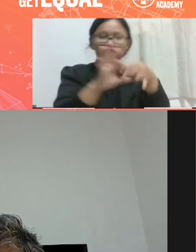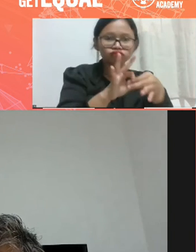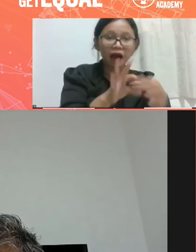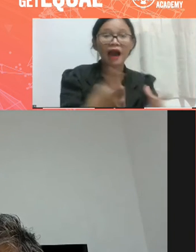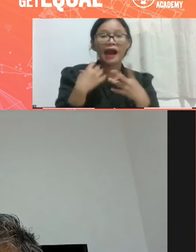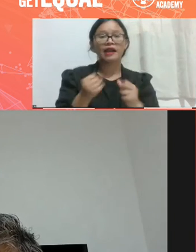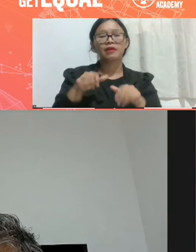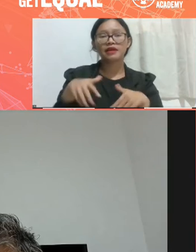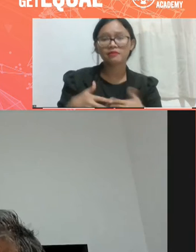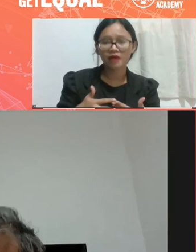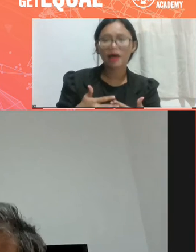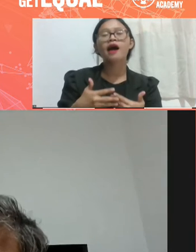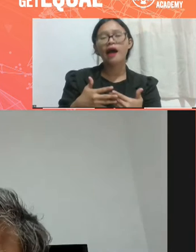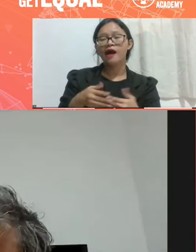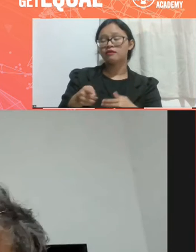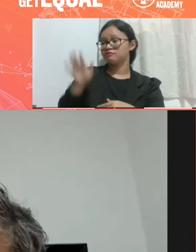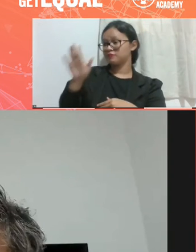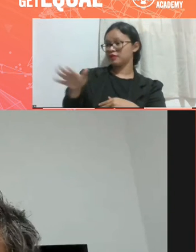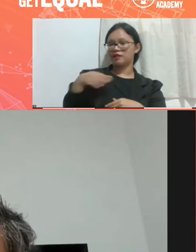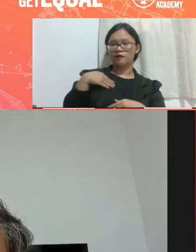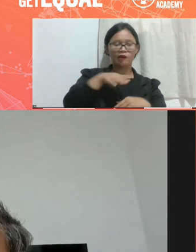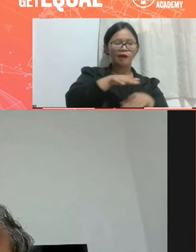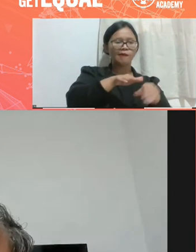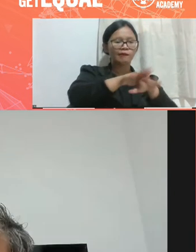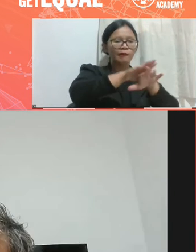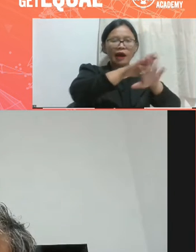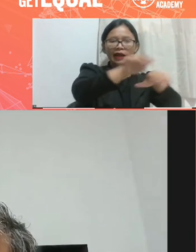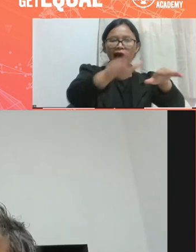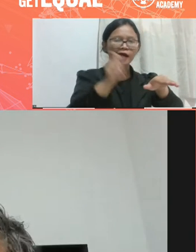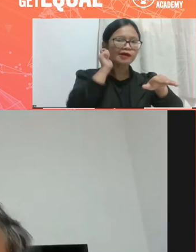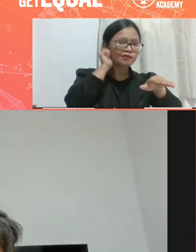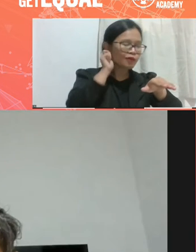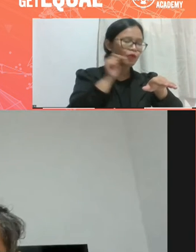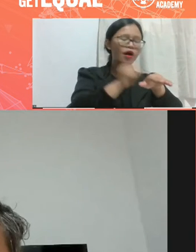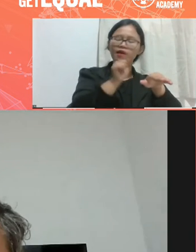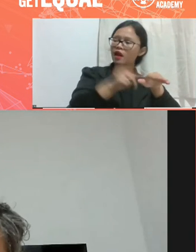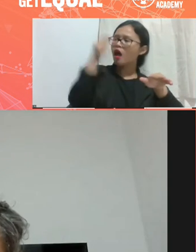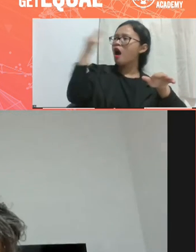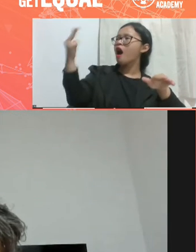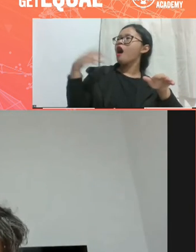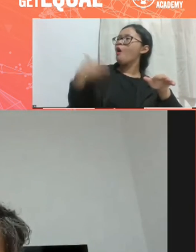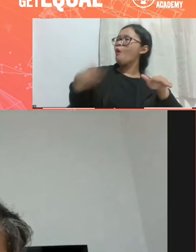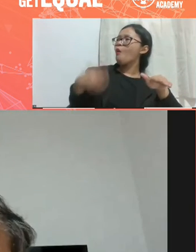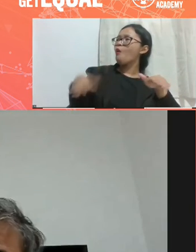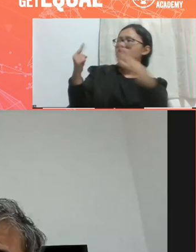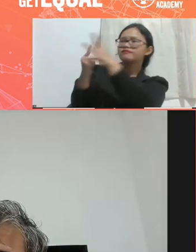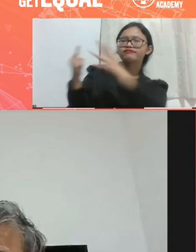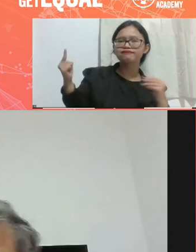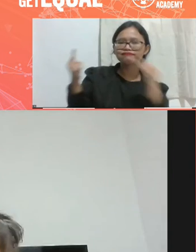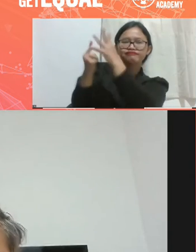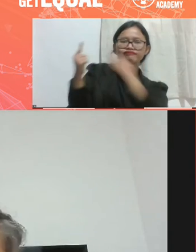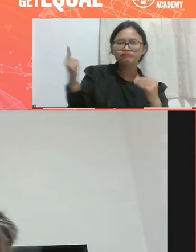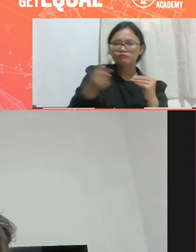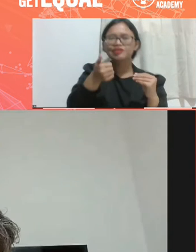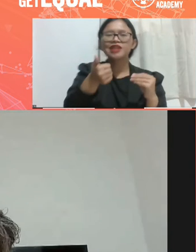menjadi apa ya, inspirasi bagi perempuan-perempuan muda seperti Patricia dan anak-anak yang tadi, ya, Dasawa